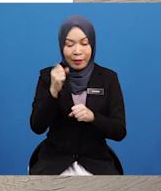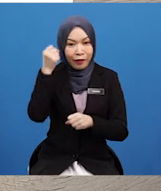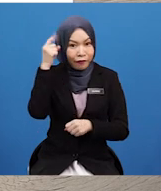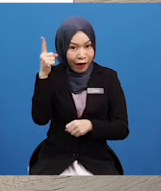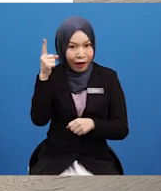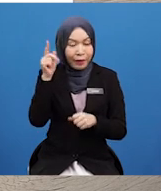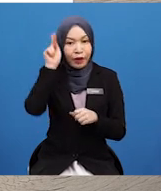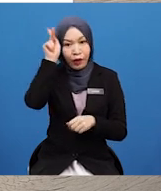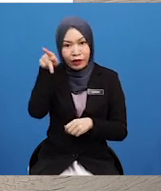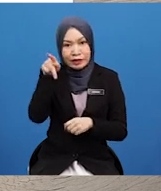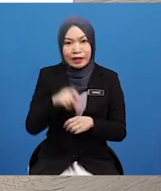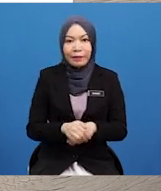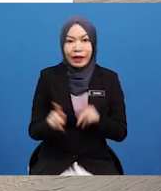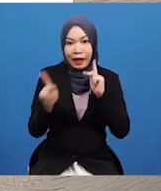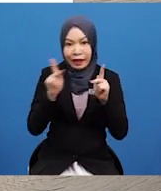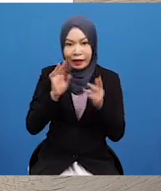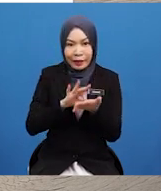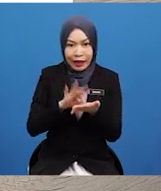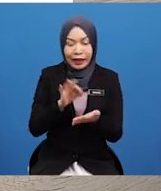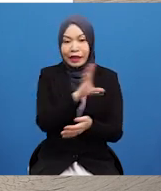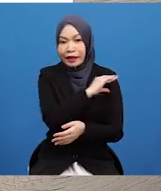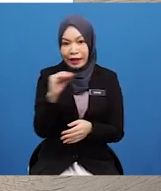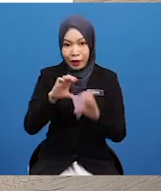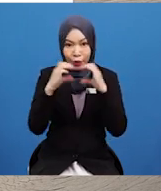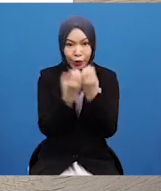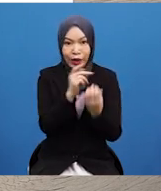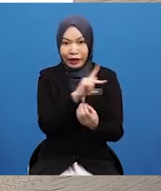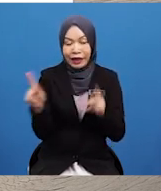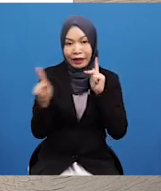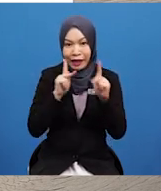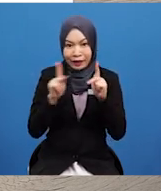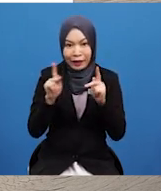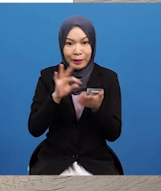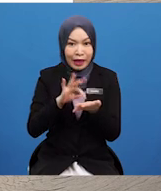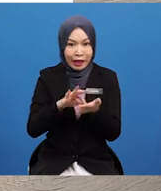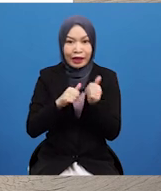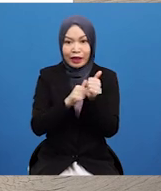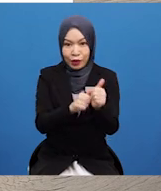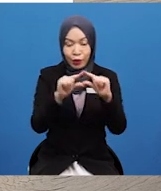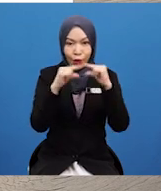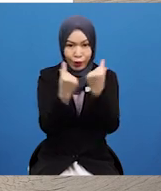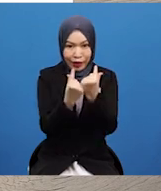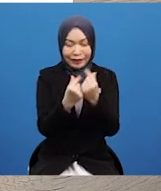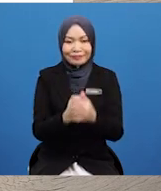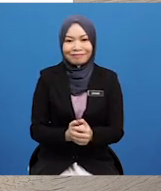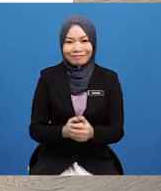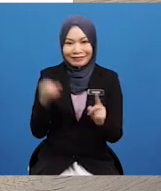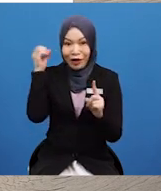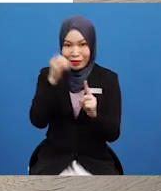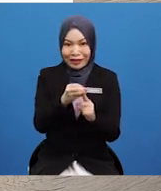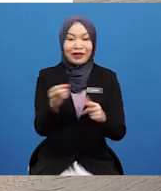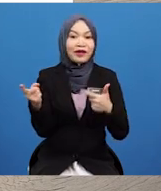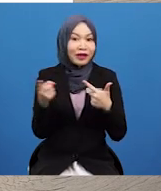kata bilangan dan mengkategorikan kata bilangan mengikut golongan. Objektif